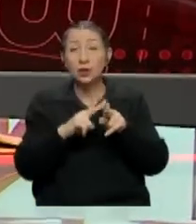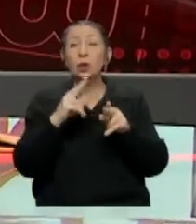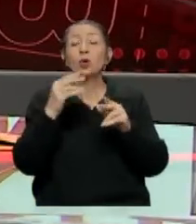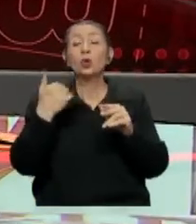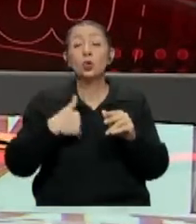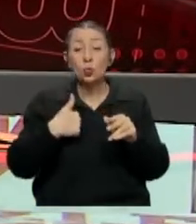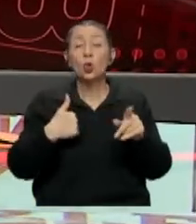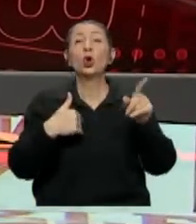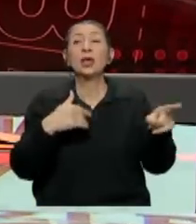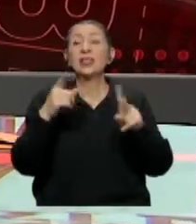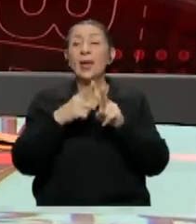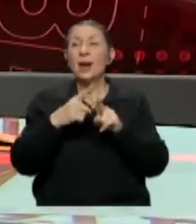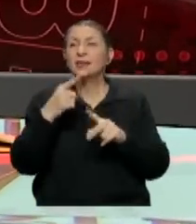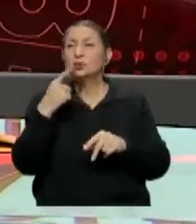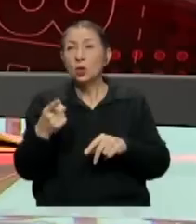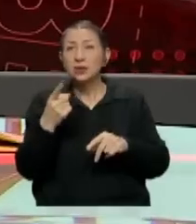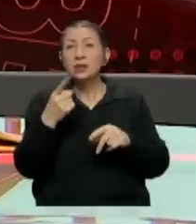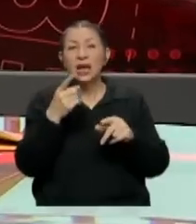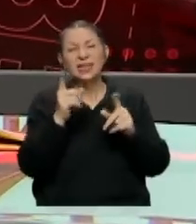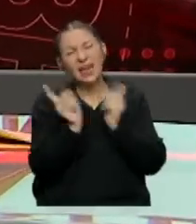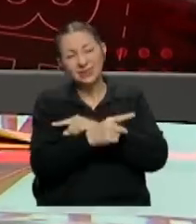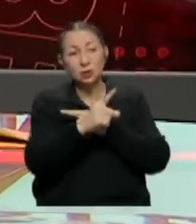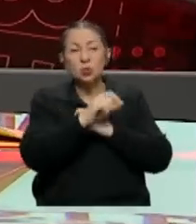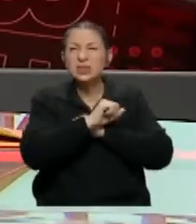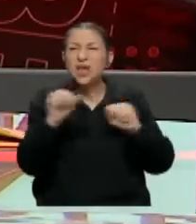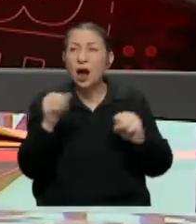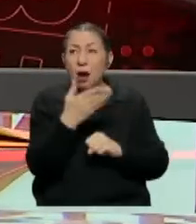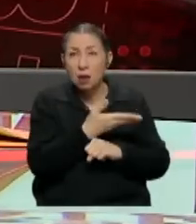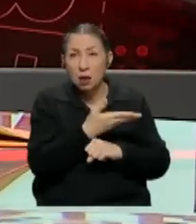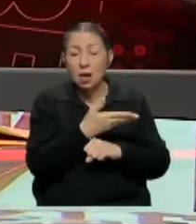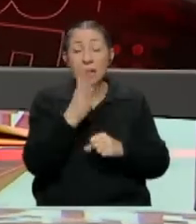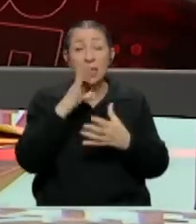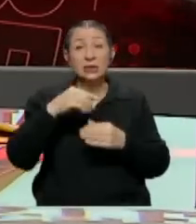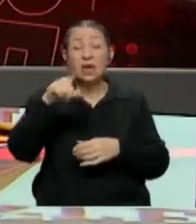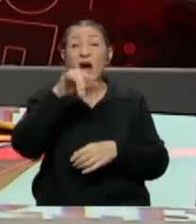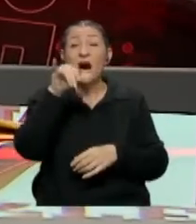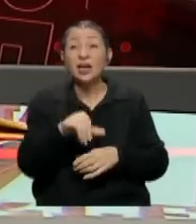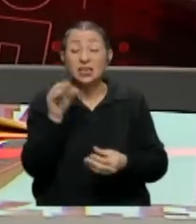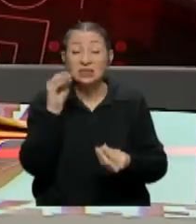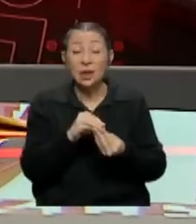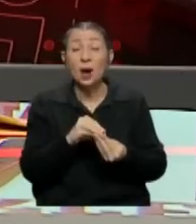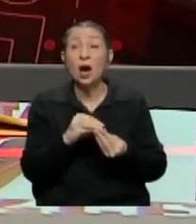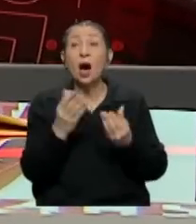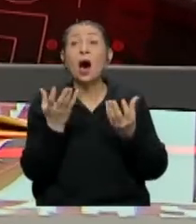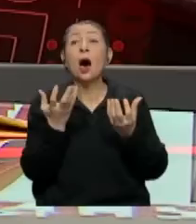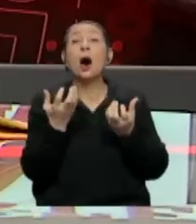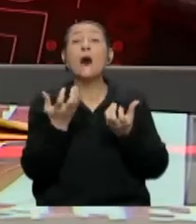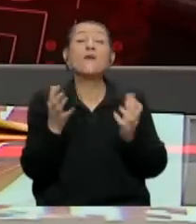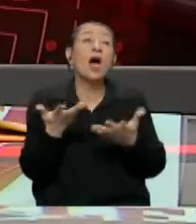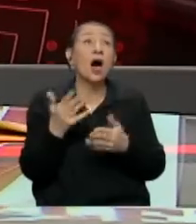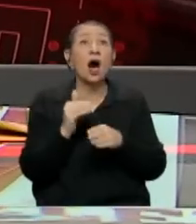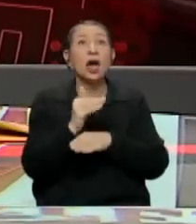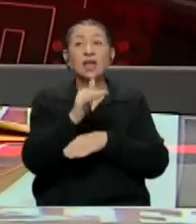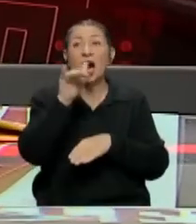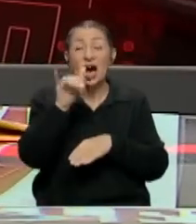nebatinin söylediğinin aksine acayip yıpranıyor ve İnsanlar hak ettikleri zamları veya